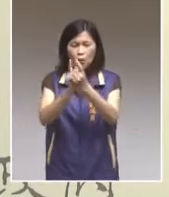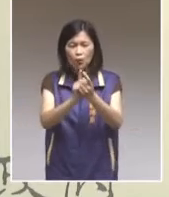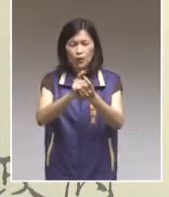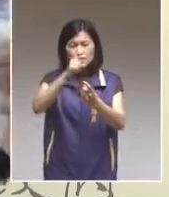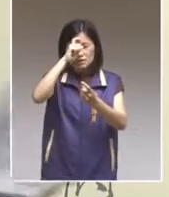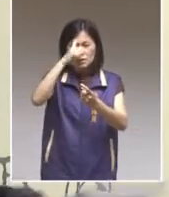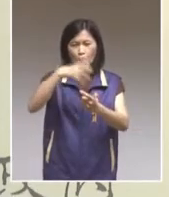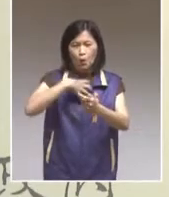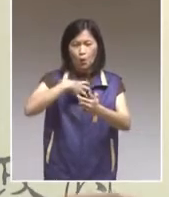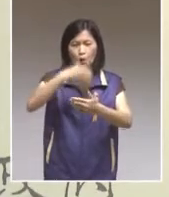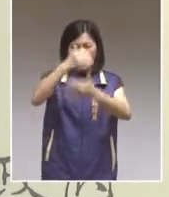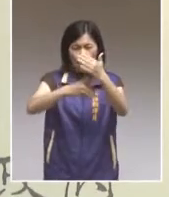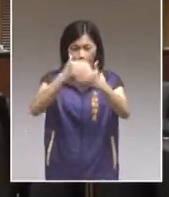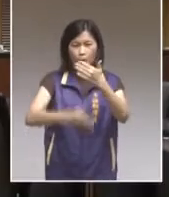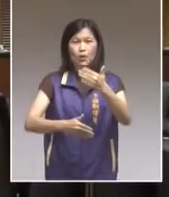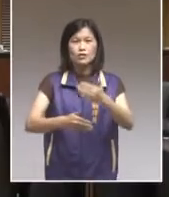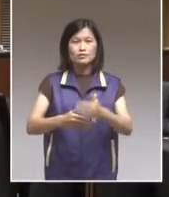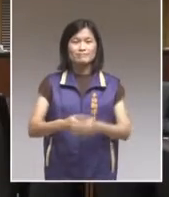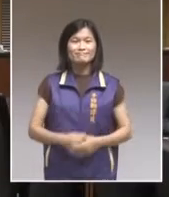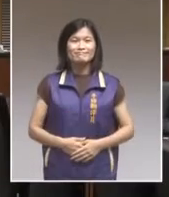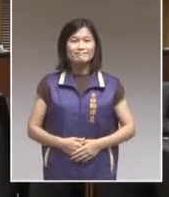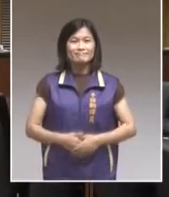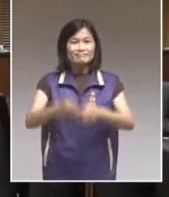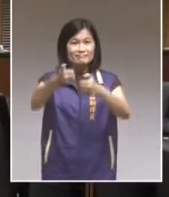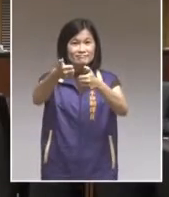以上说明。 好，谢谢。